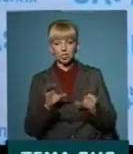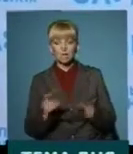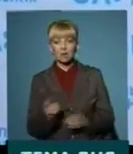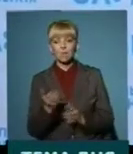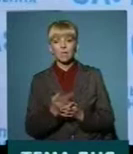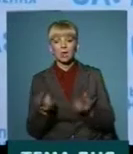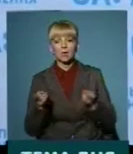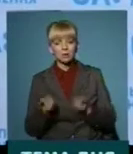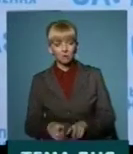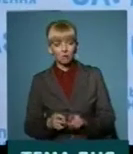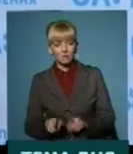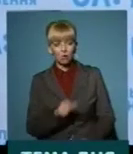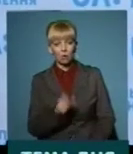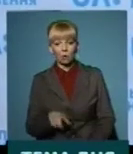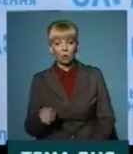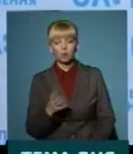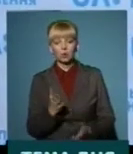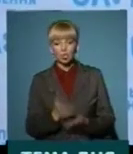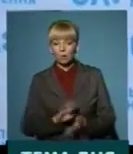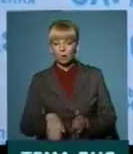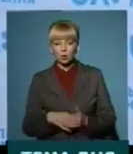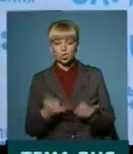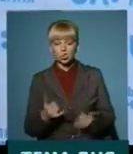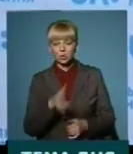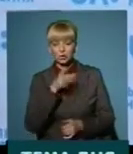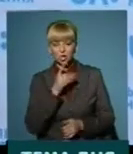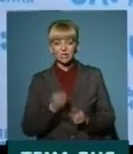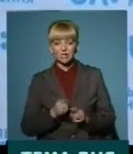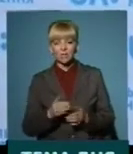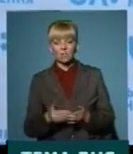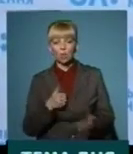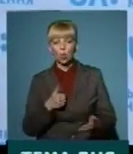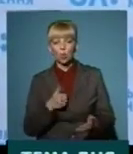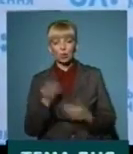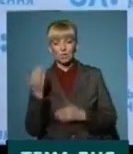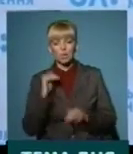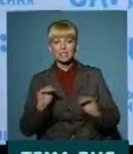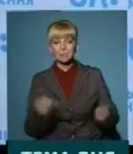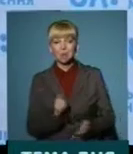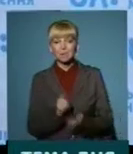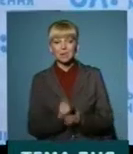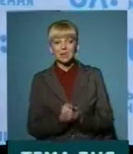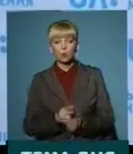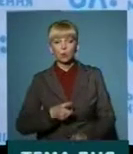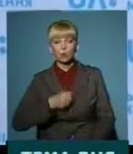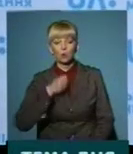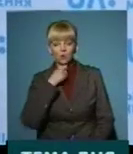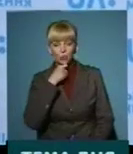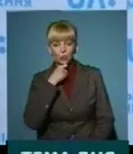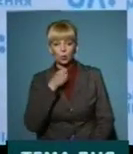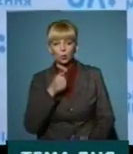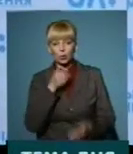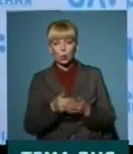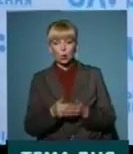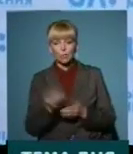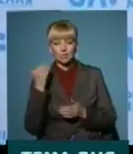яка залишилася для цих осіб, в надії по цей час, це достроковий зменшення пенсійного віку, тобто